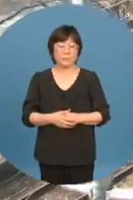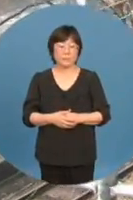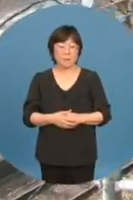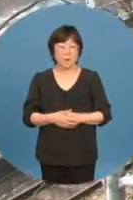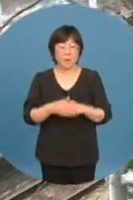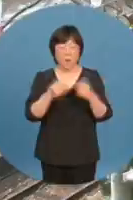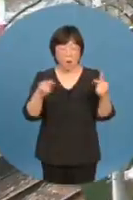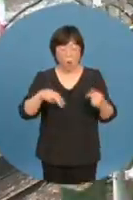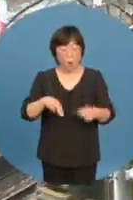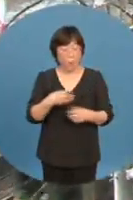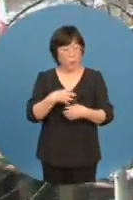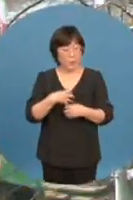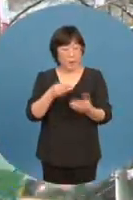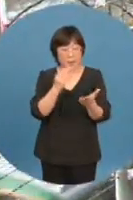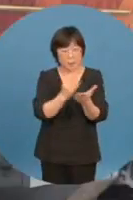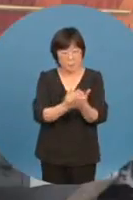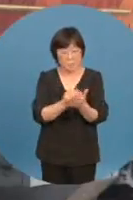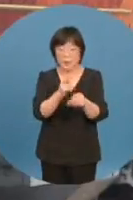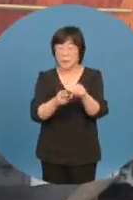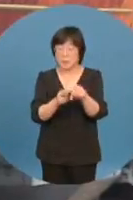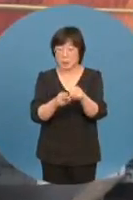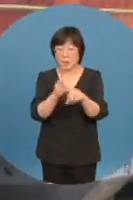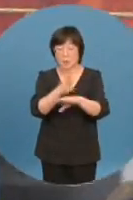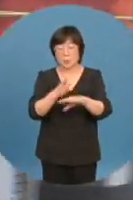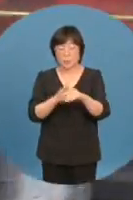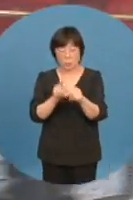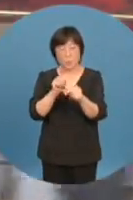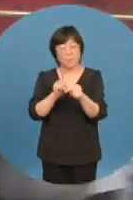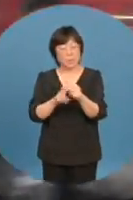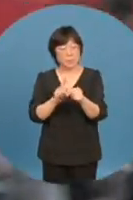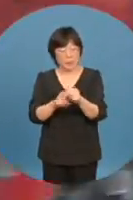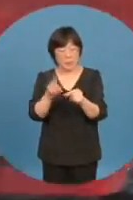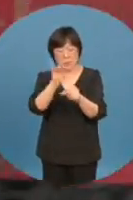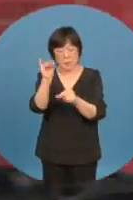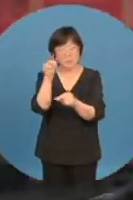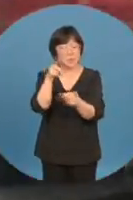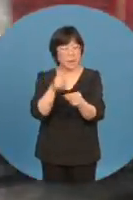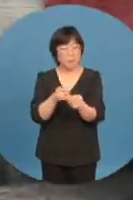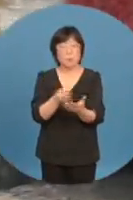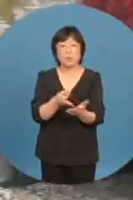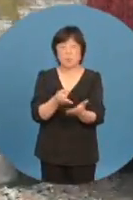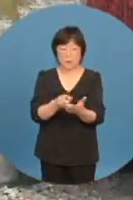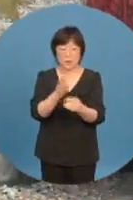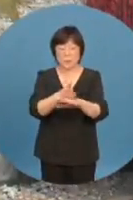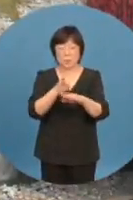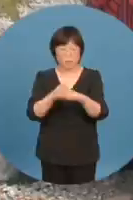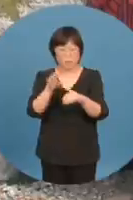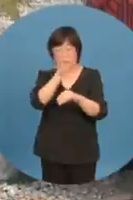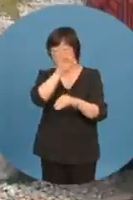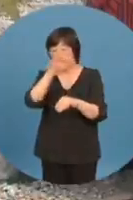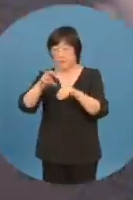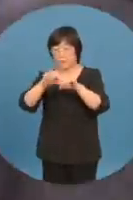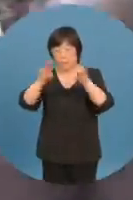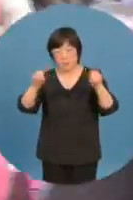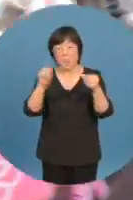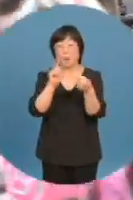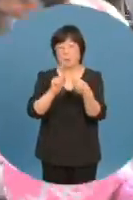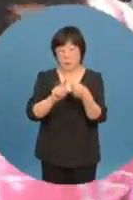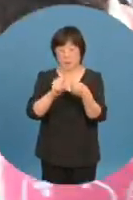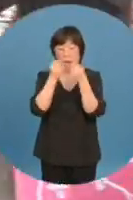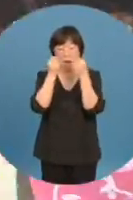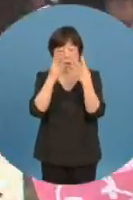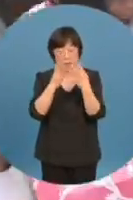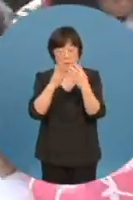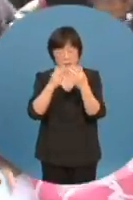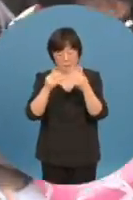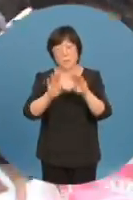大歩危駅に到着した列車は、四国真ん中宣伝物語。四国デスネーションキャンペーンに合わせて新た